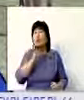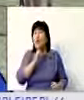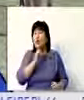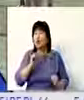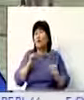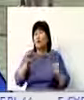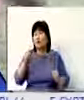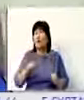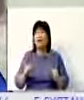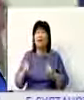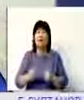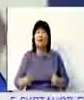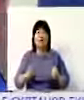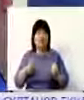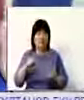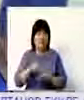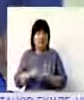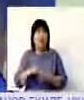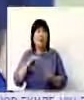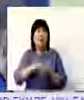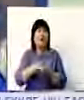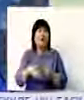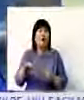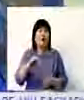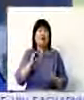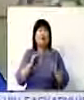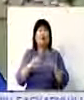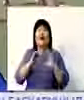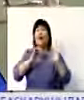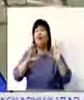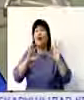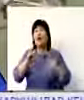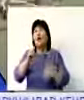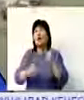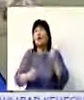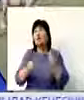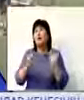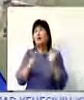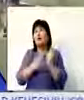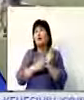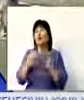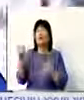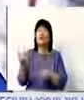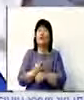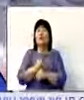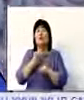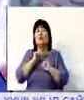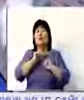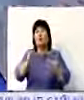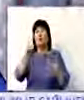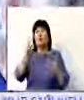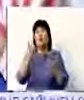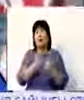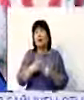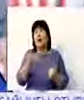спортшылары алдына жан салмай келеді. Павлодар облысының құрамасы волейболдан спартакиаданың 4 түркін чемпионы болып есептеледі, ал